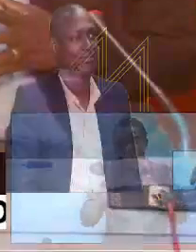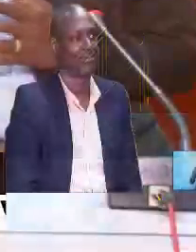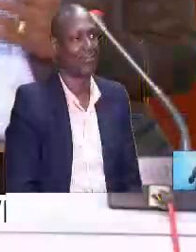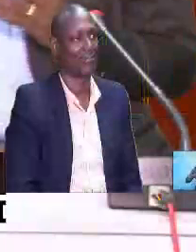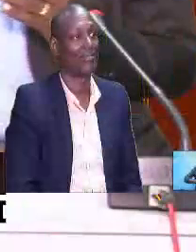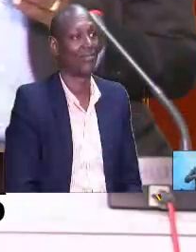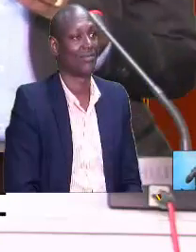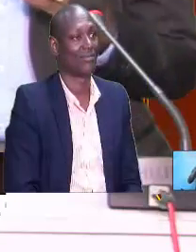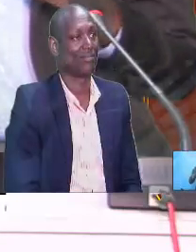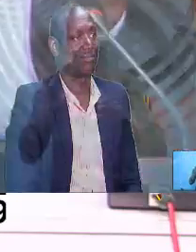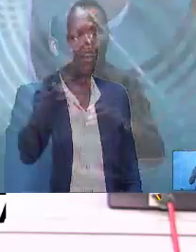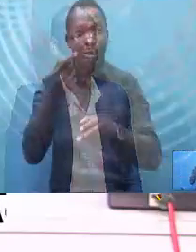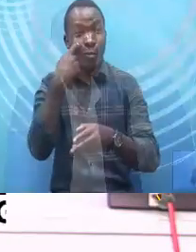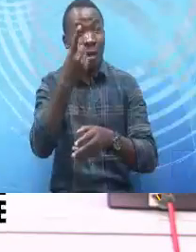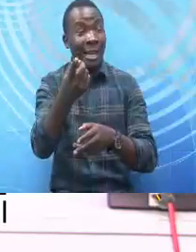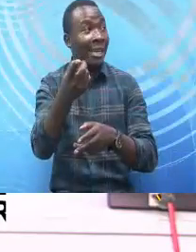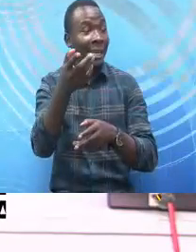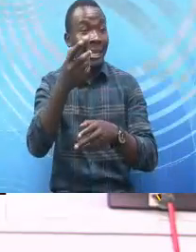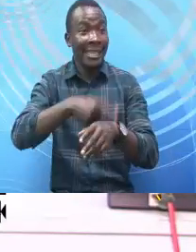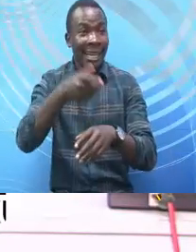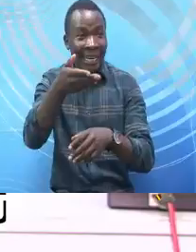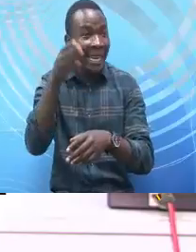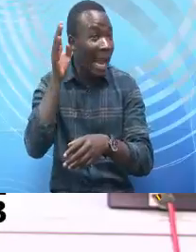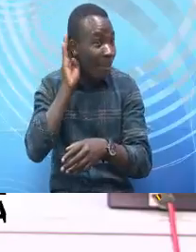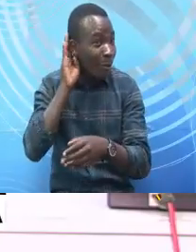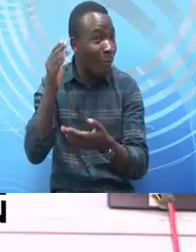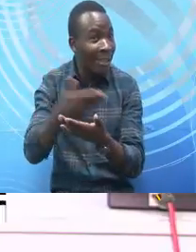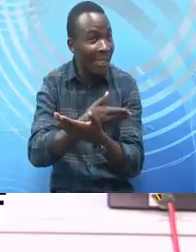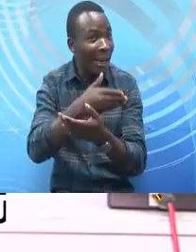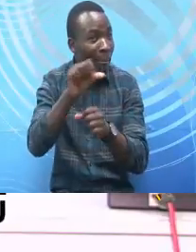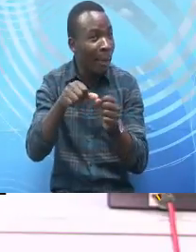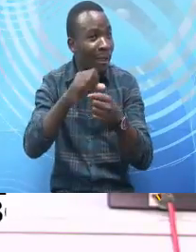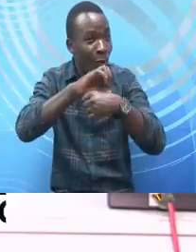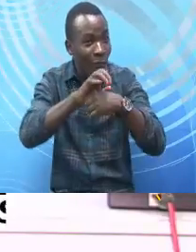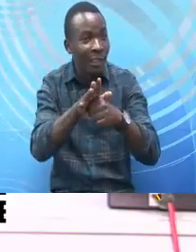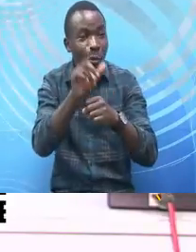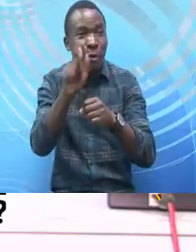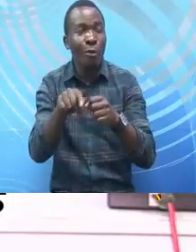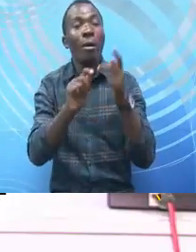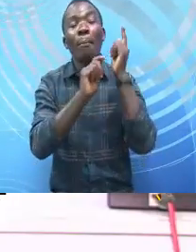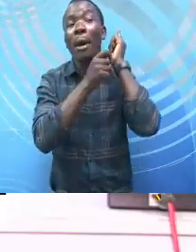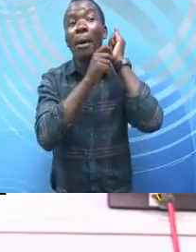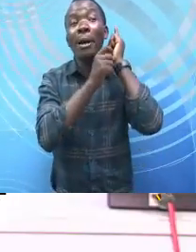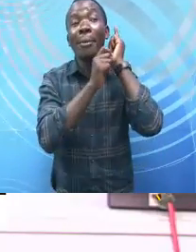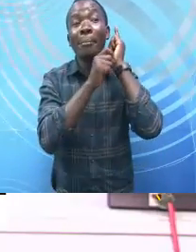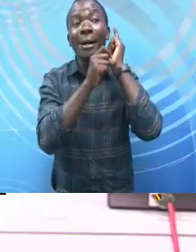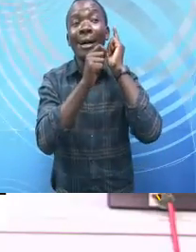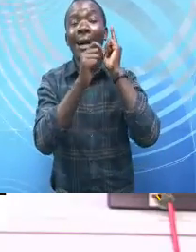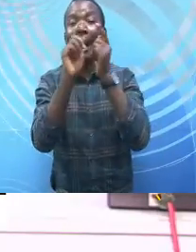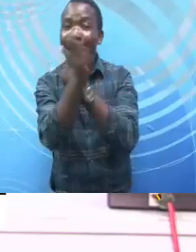busanzwe usanga yo hari amakuru mashya kuri coronavirus umuntu yumva radio akayivaho akajya